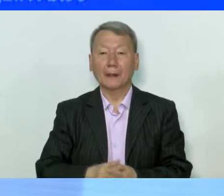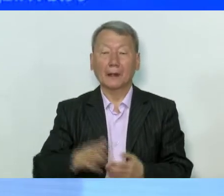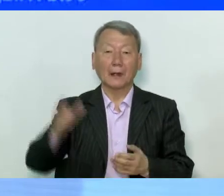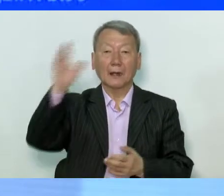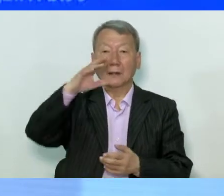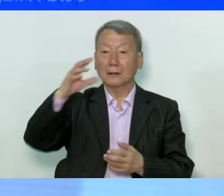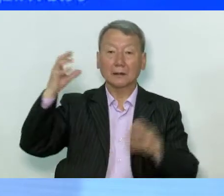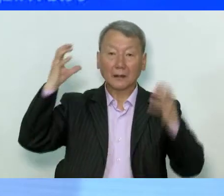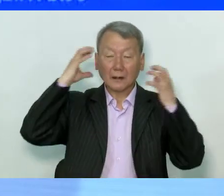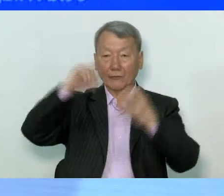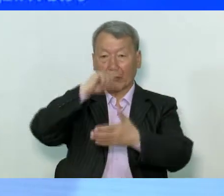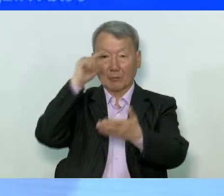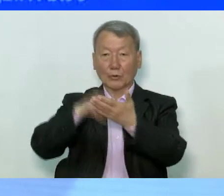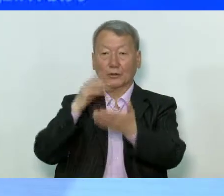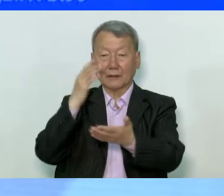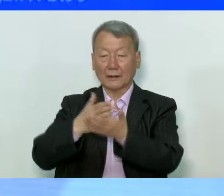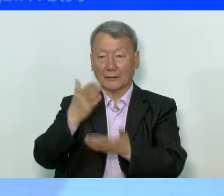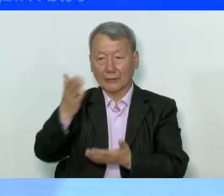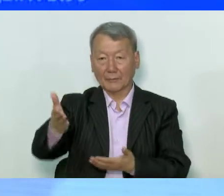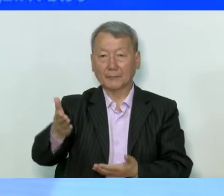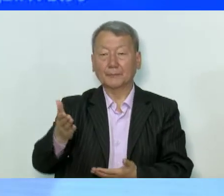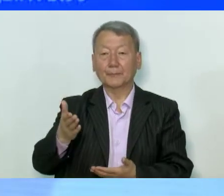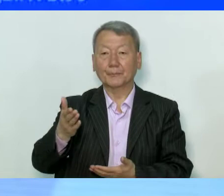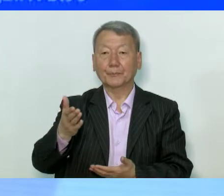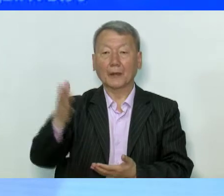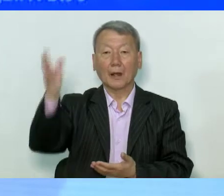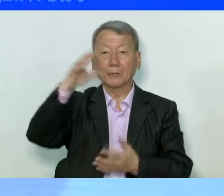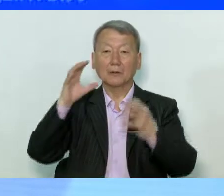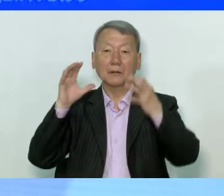Азаттык радиосунан Замира Кожобаева суроо задап жатат.